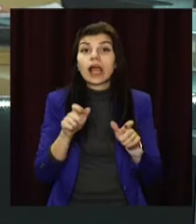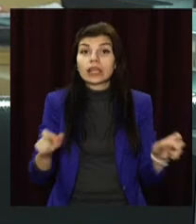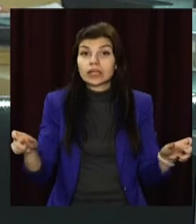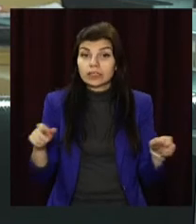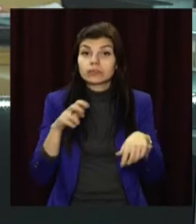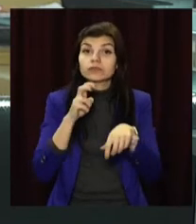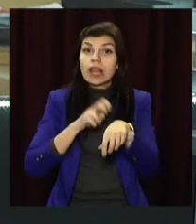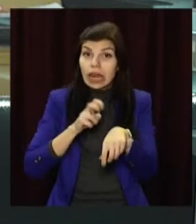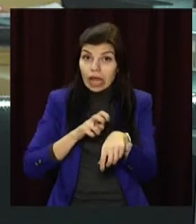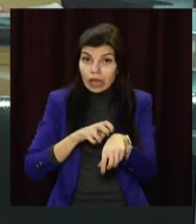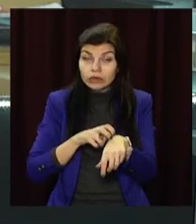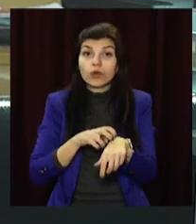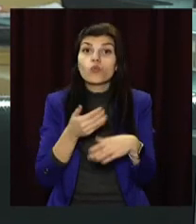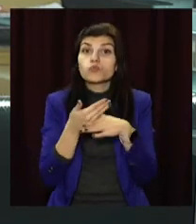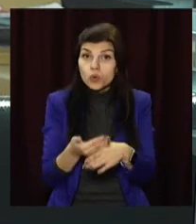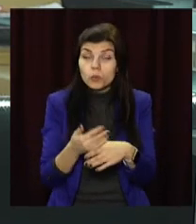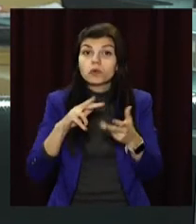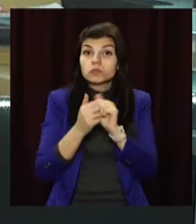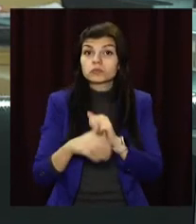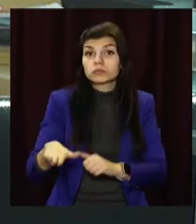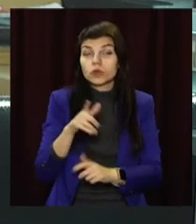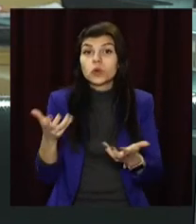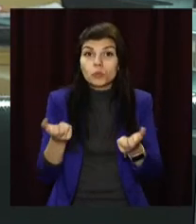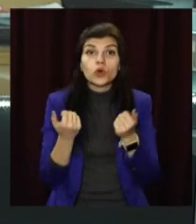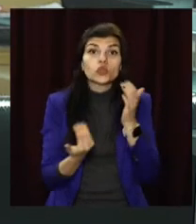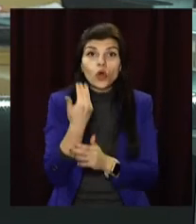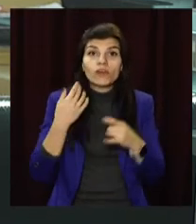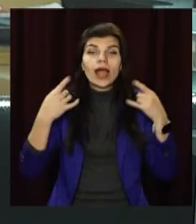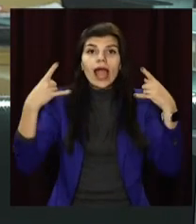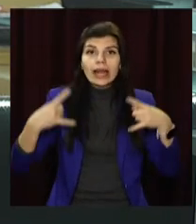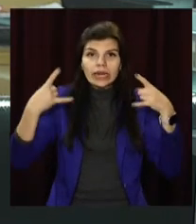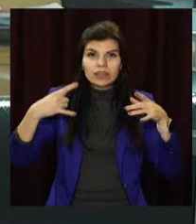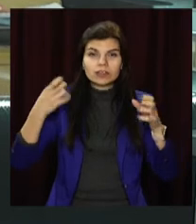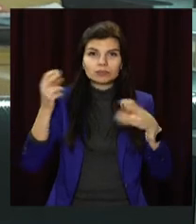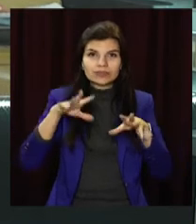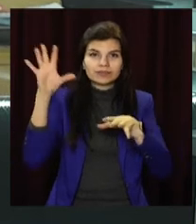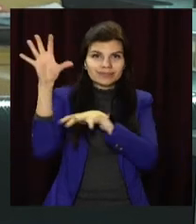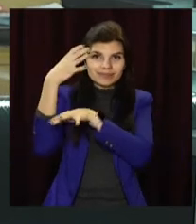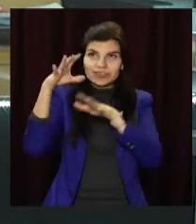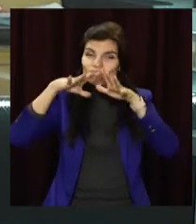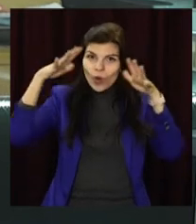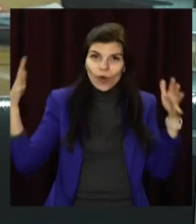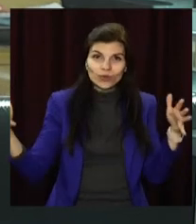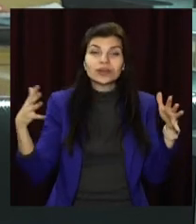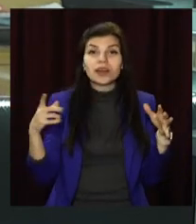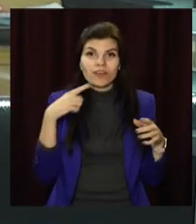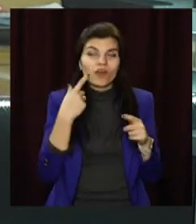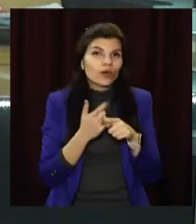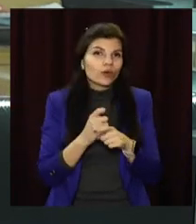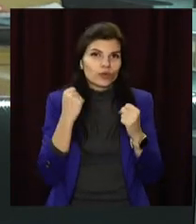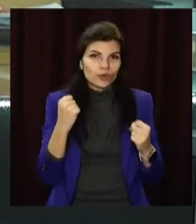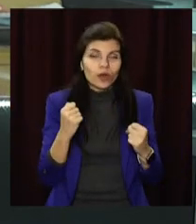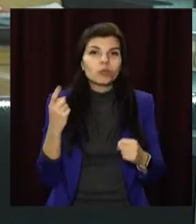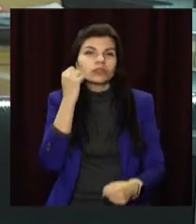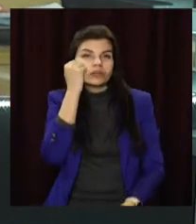поміч. Міська лікарня швидкої допомоги Кам'янського отримала новий рентгенограф. Медики без перебільшення називають це подією року, адже